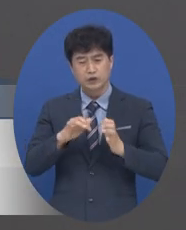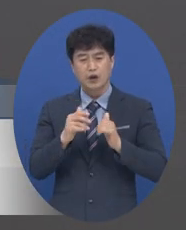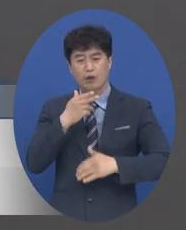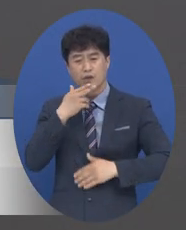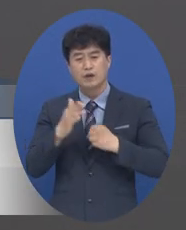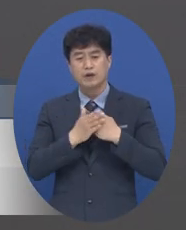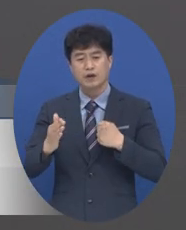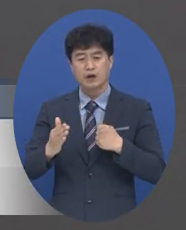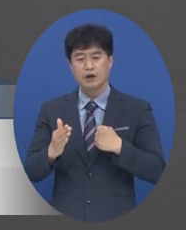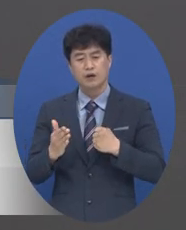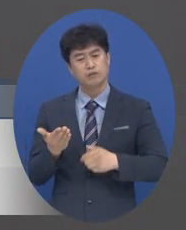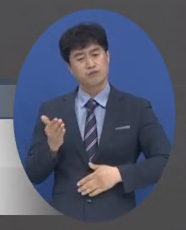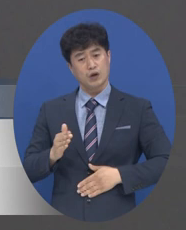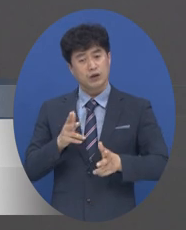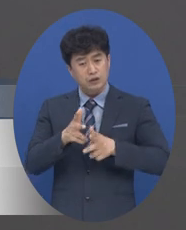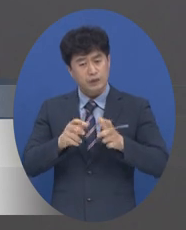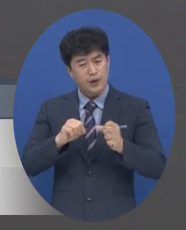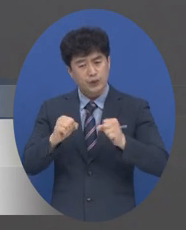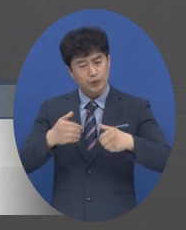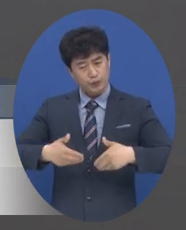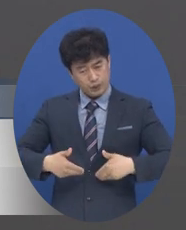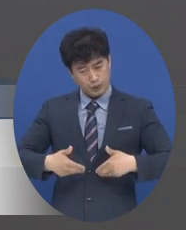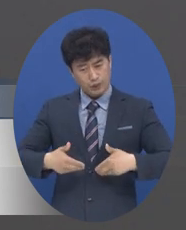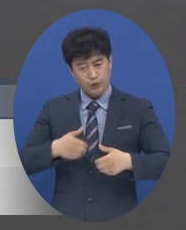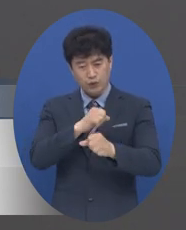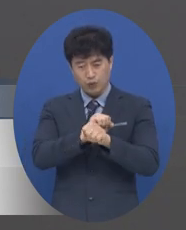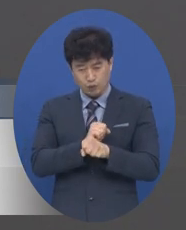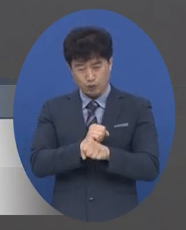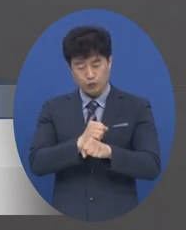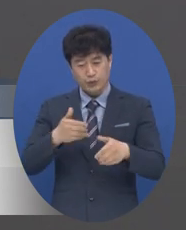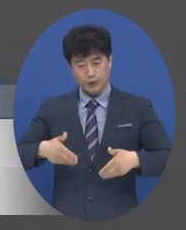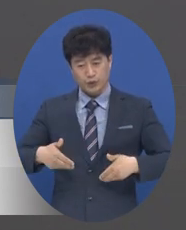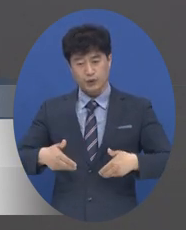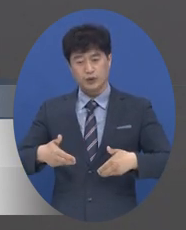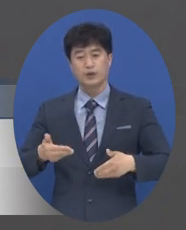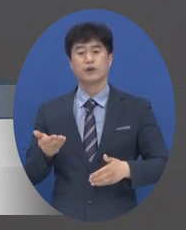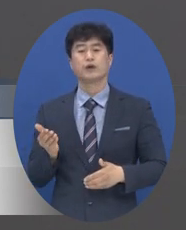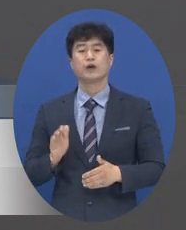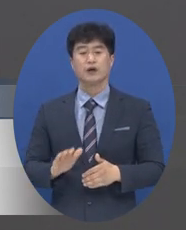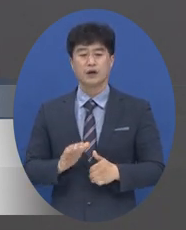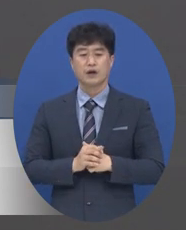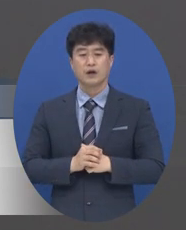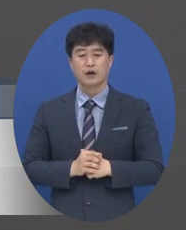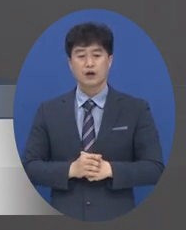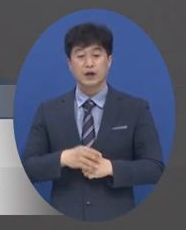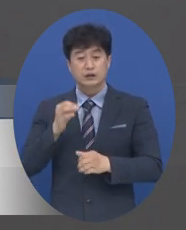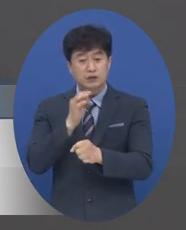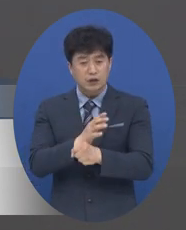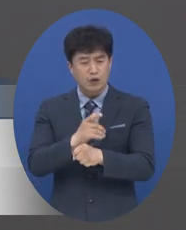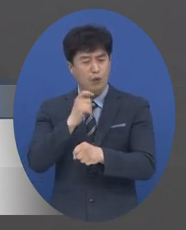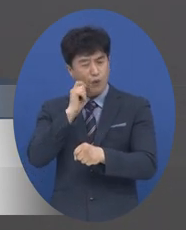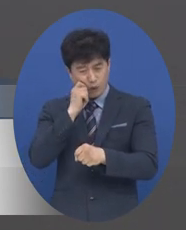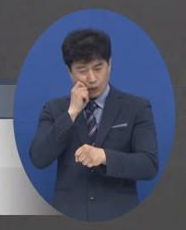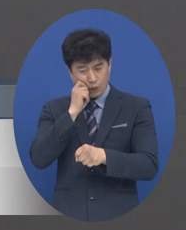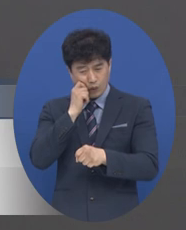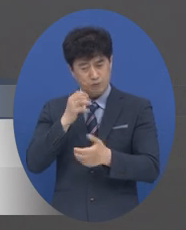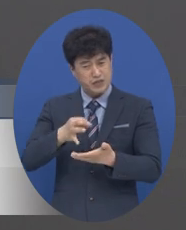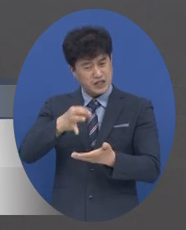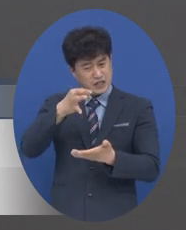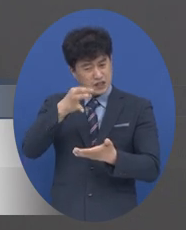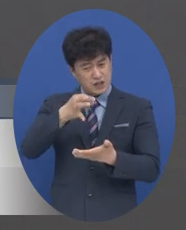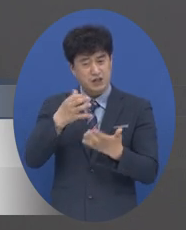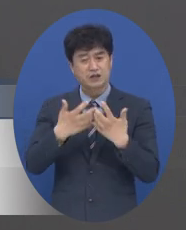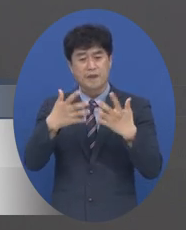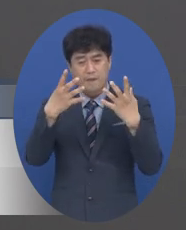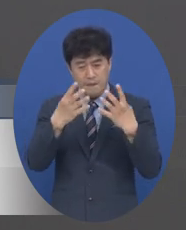없기 때문에 그렇지만 사업은 진행해야 되고 연구 개발도 진행해야 되는데 구매하기는 엄두가 안 나는 그런